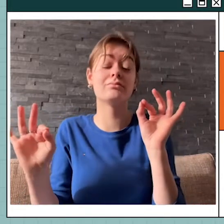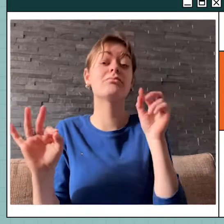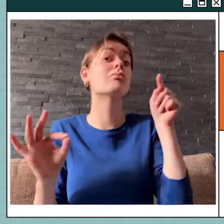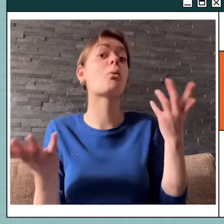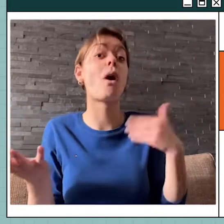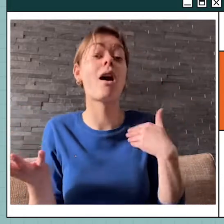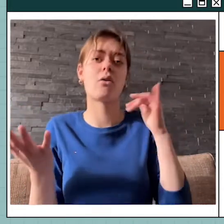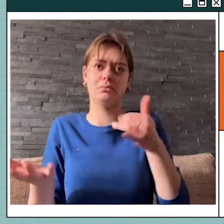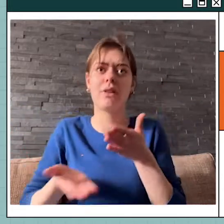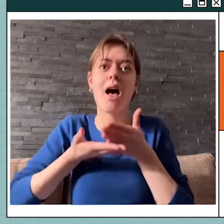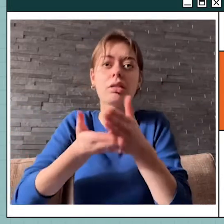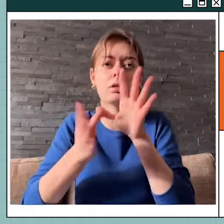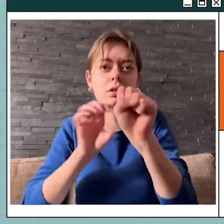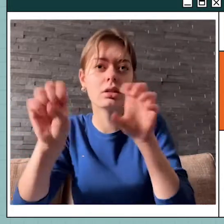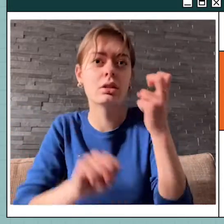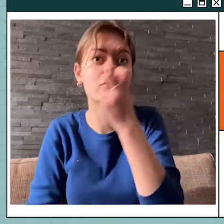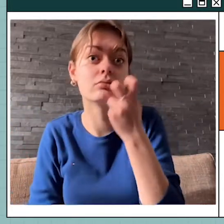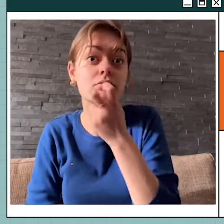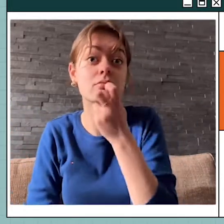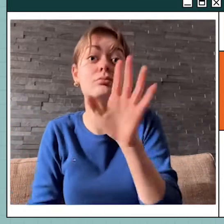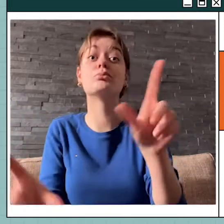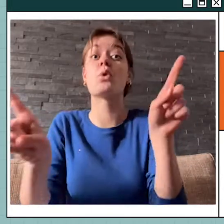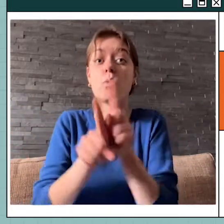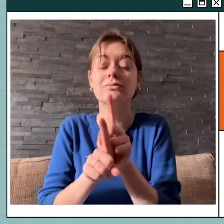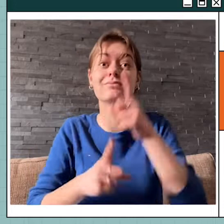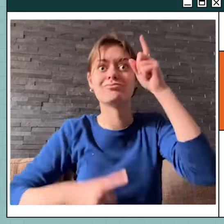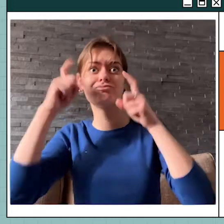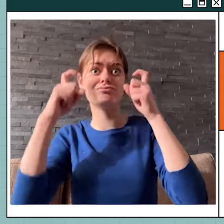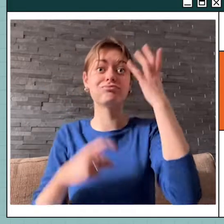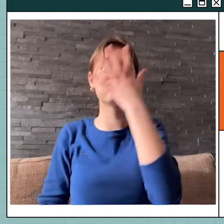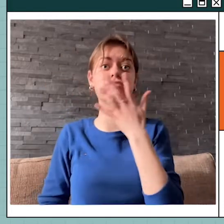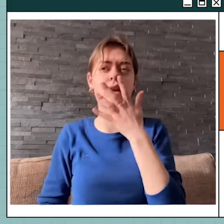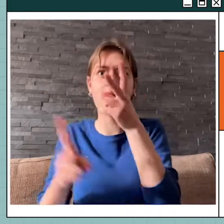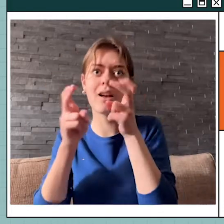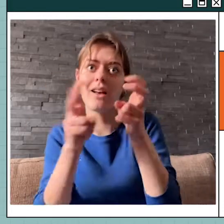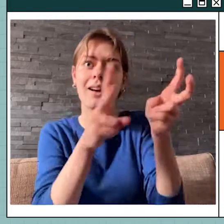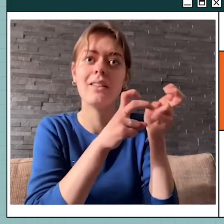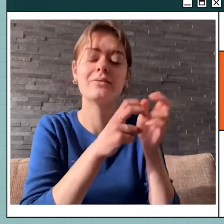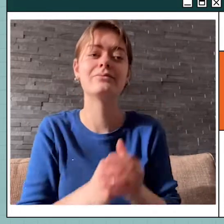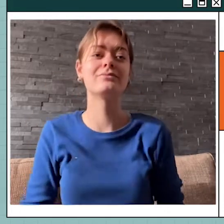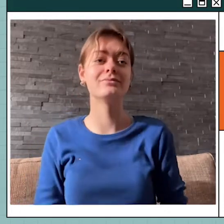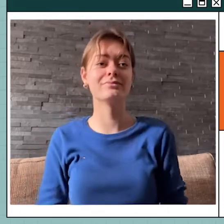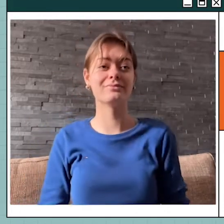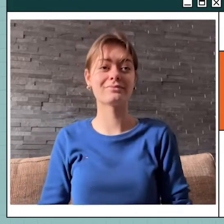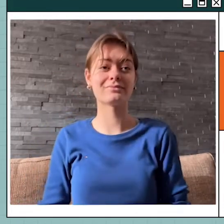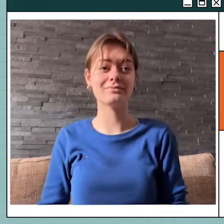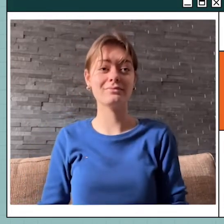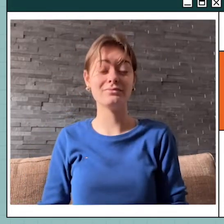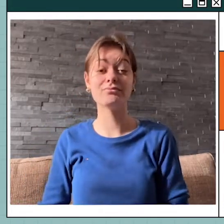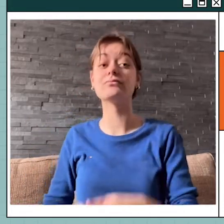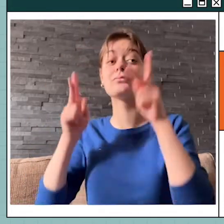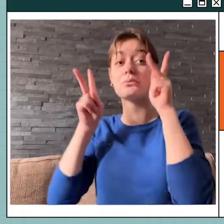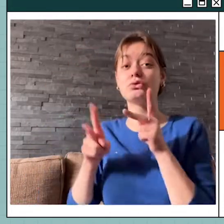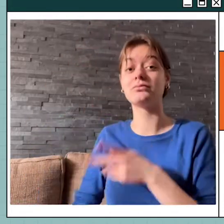invention extraordinaire parce qu'il permet la lecture labiale et aussi ça découvre le visage pour qu'on puisse voir les expressions